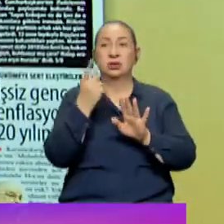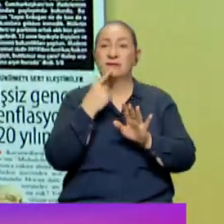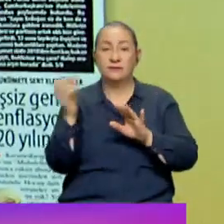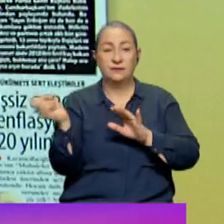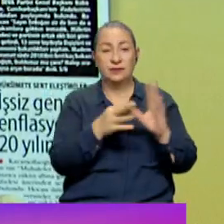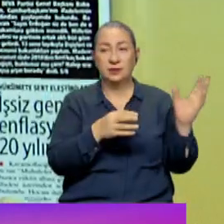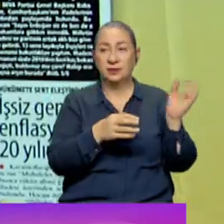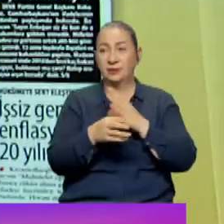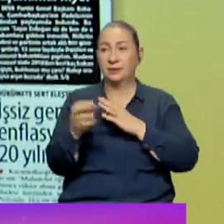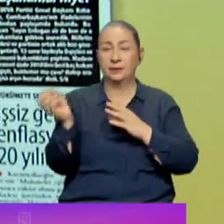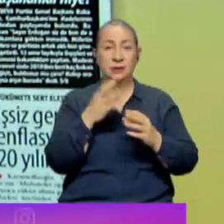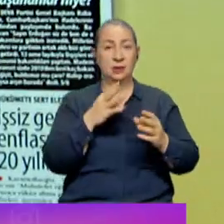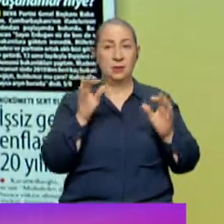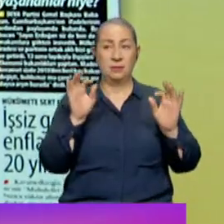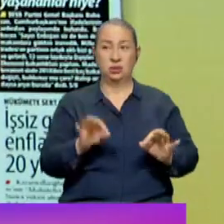duelloya dönüşen bir